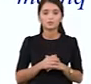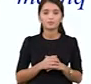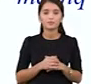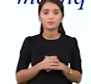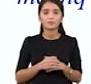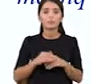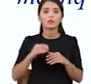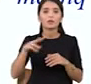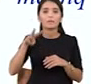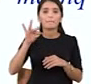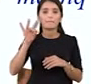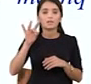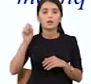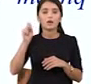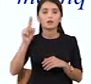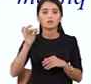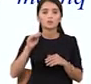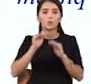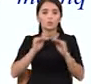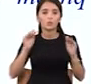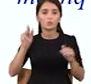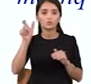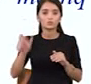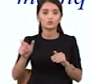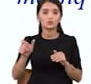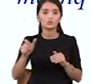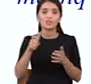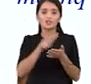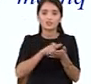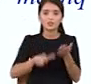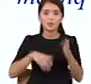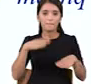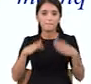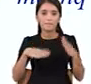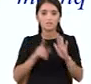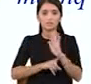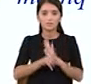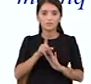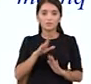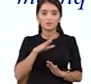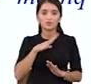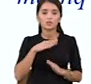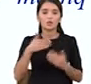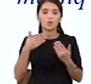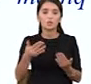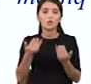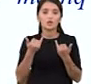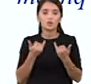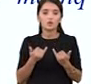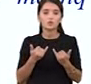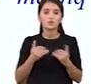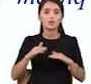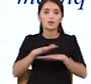tug'ilganlar. Miraziz Azam o'quvchilik yillaridanoq she'rlar mashq qila boshlaganlar. Ular